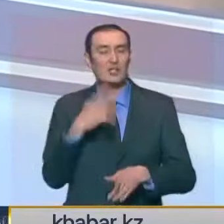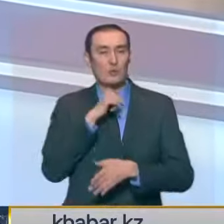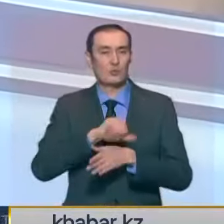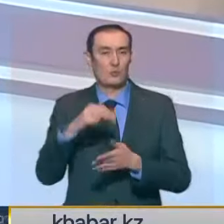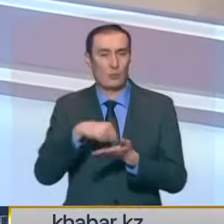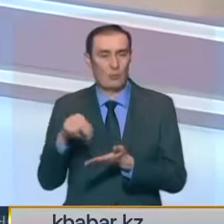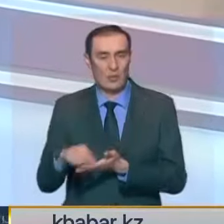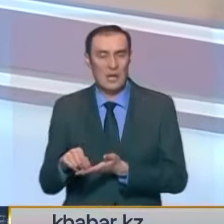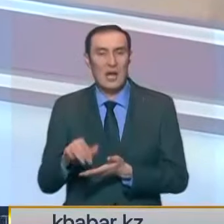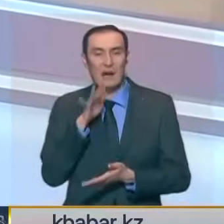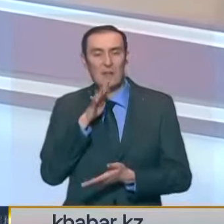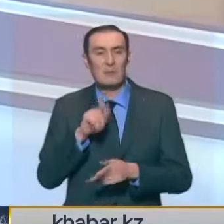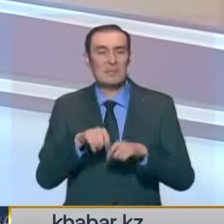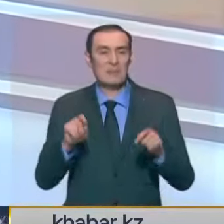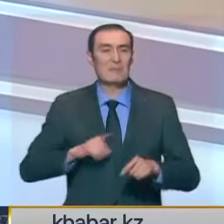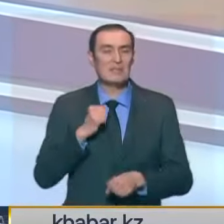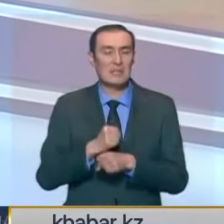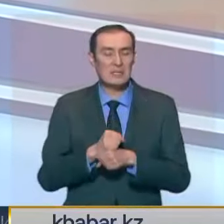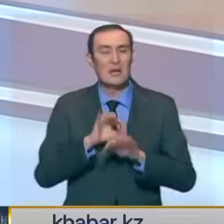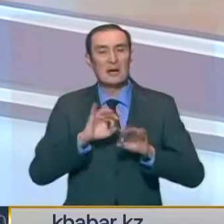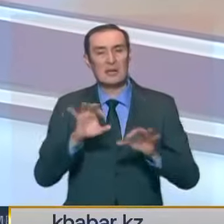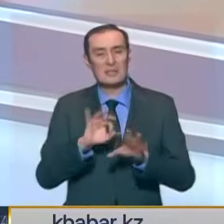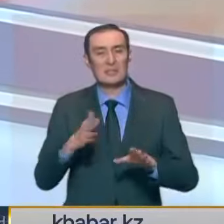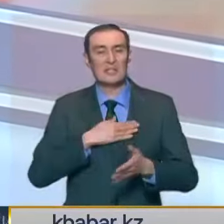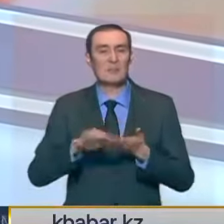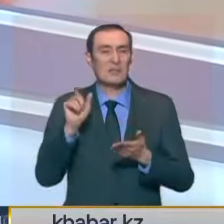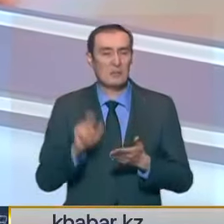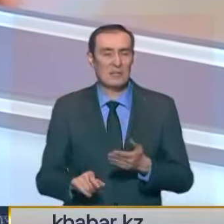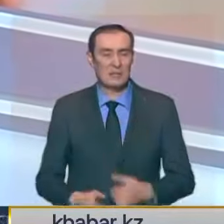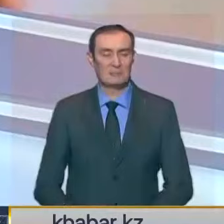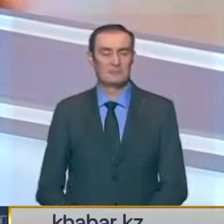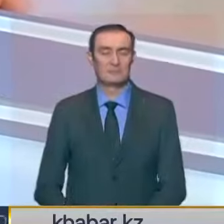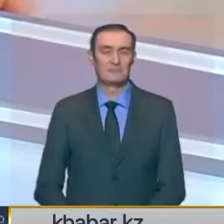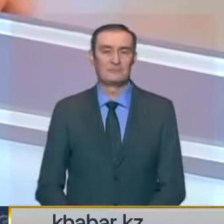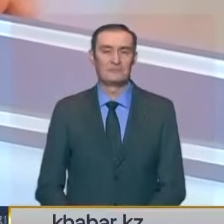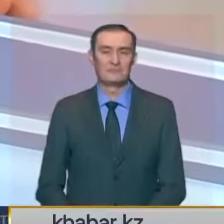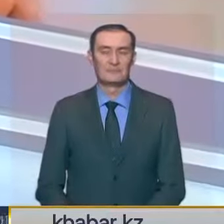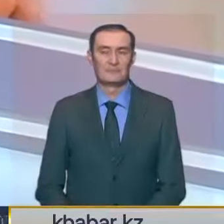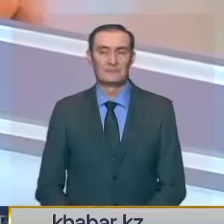рубежом о процессе создания мастерица поделилась нашим корреспондентом алея Феликс